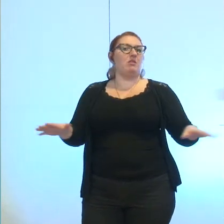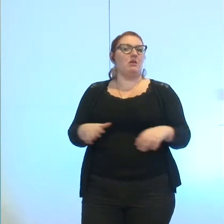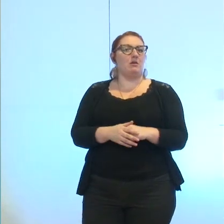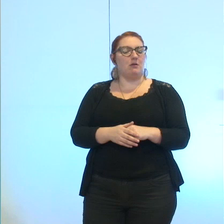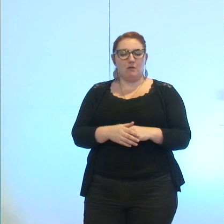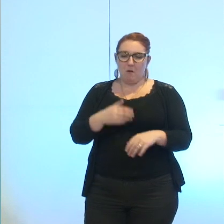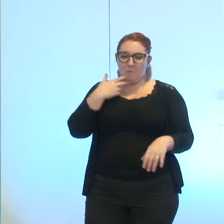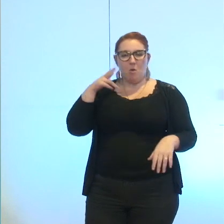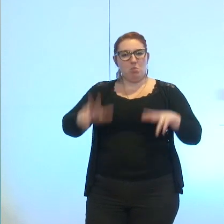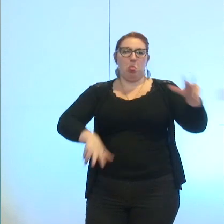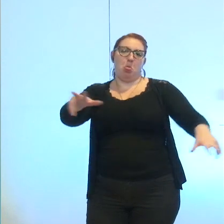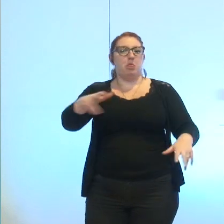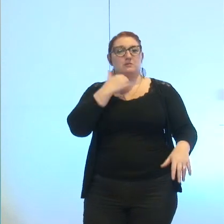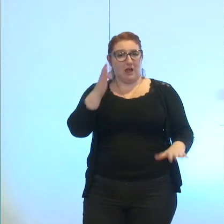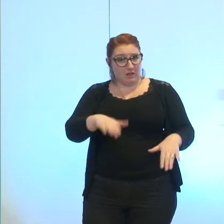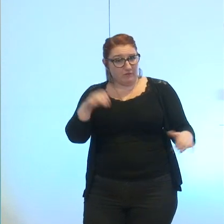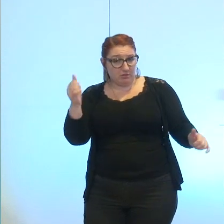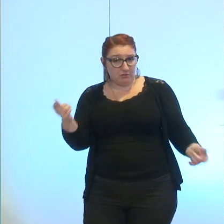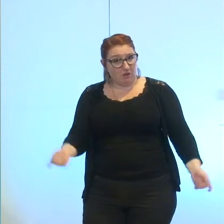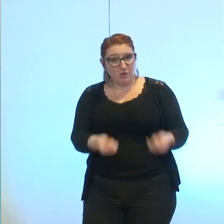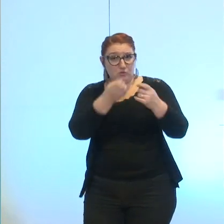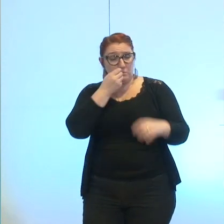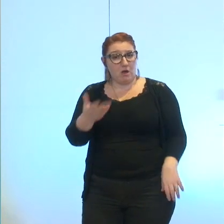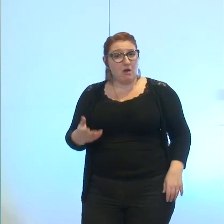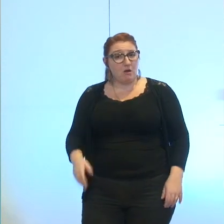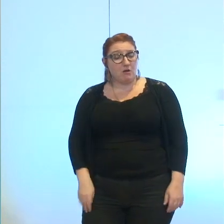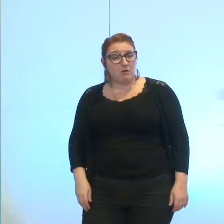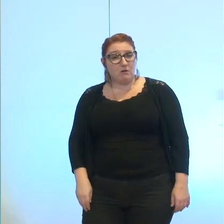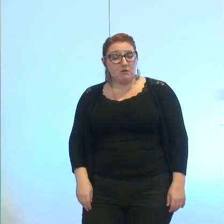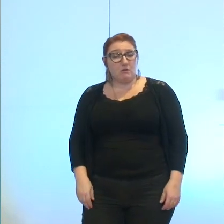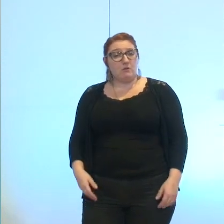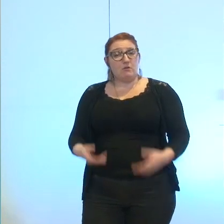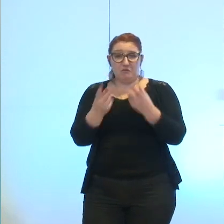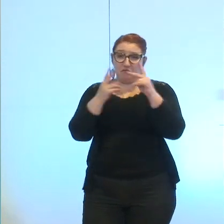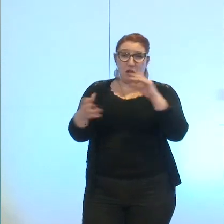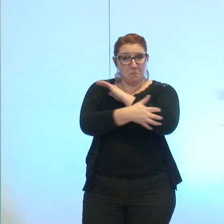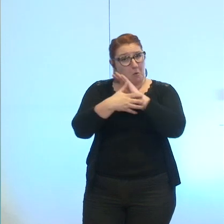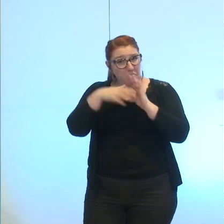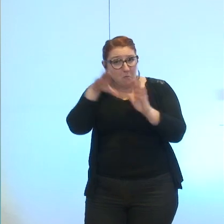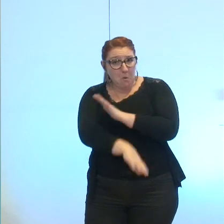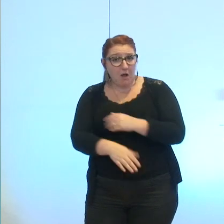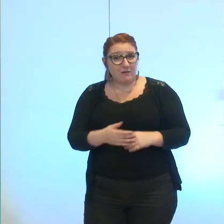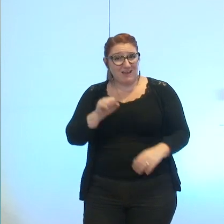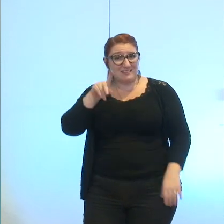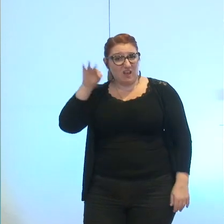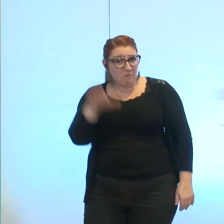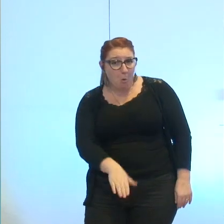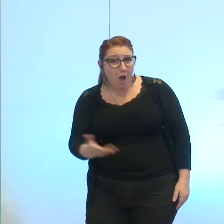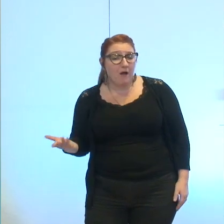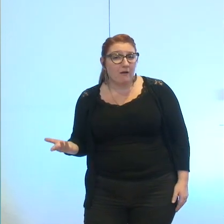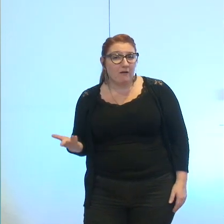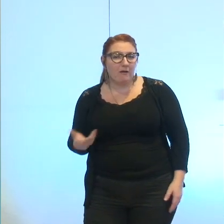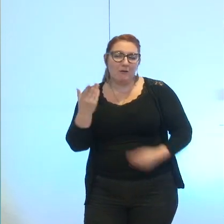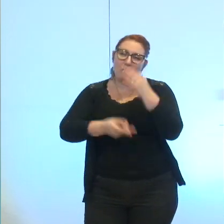moins salir est-ce une ville qui compte moins de pauvreté et et et moins de SDF